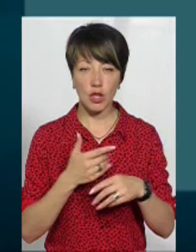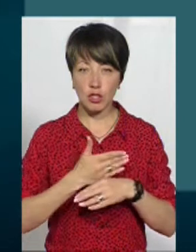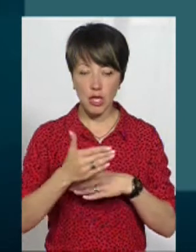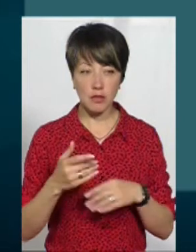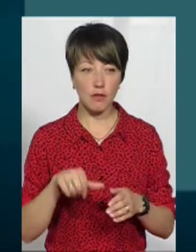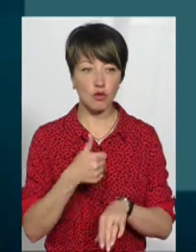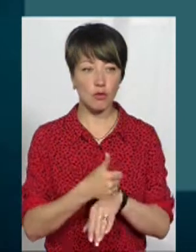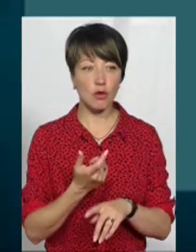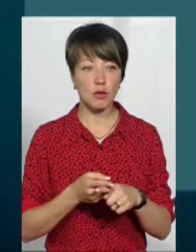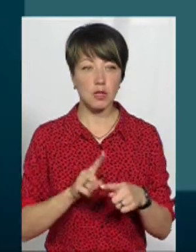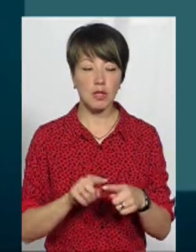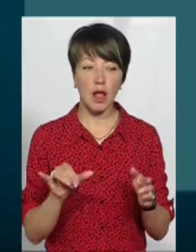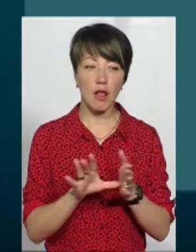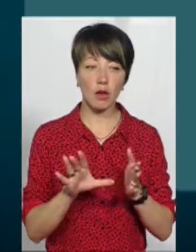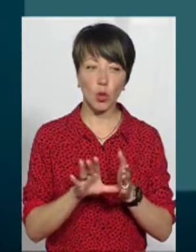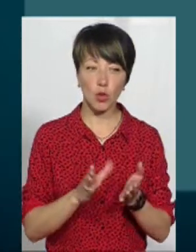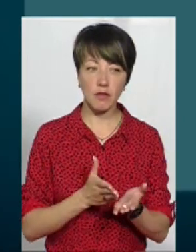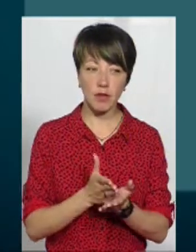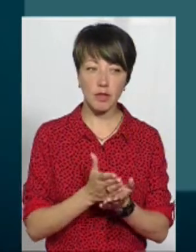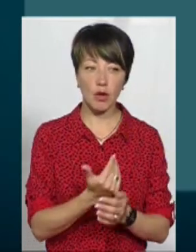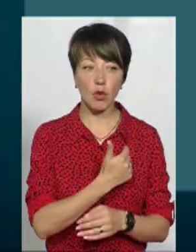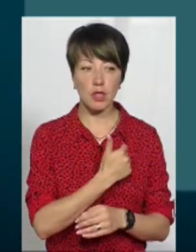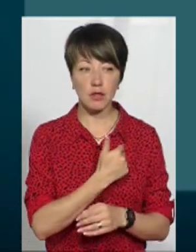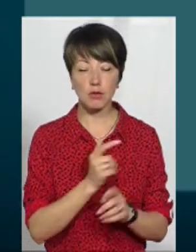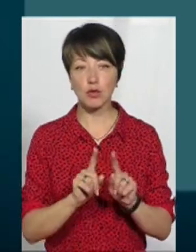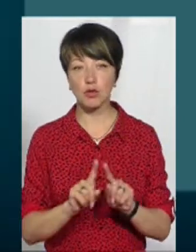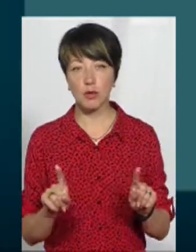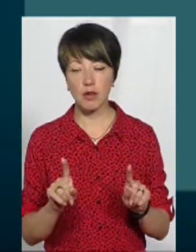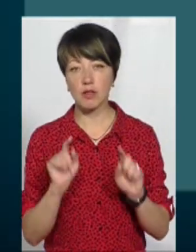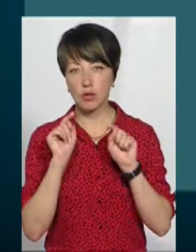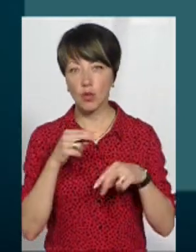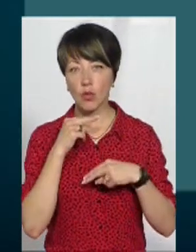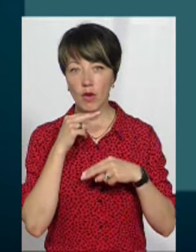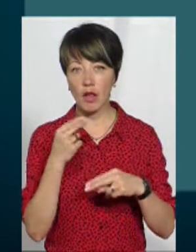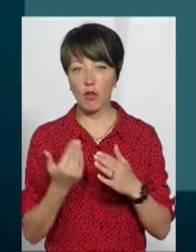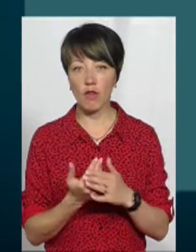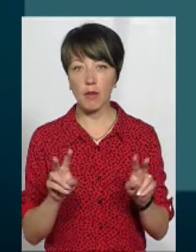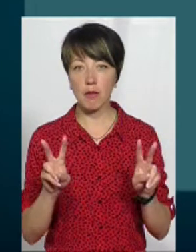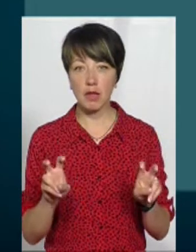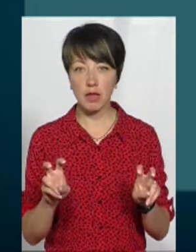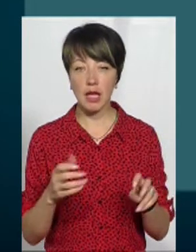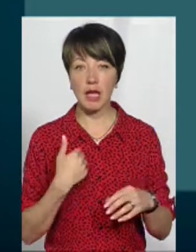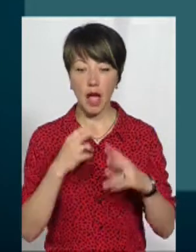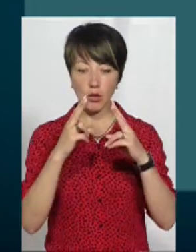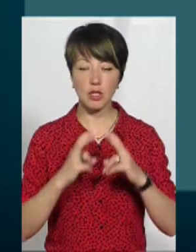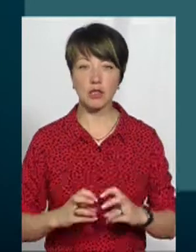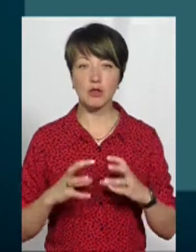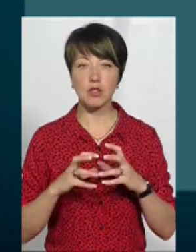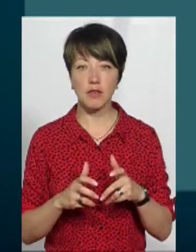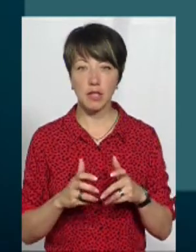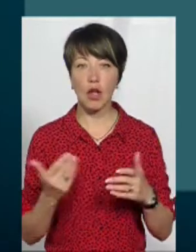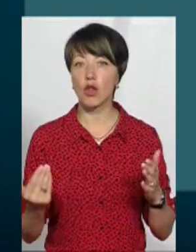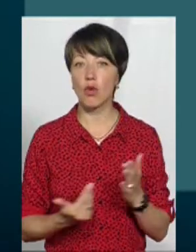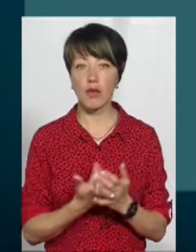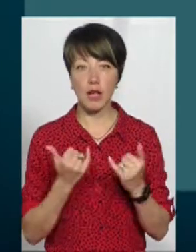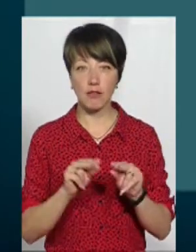це або електронні версії. Хотілося, щоб особливо звернули увагу на новий предмет. Це «Я досліджую світ», адже він новий